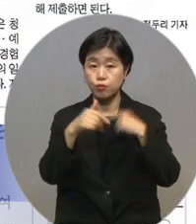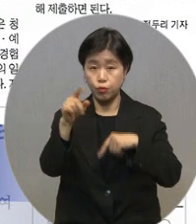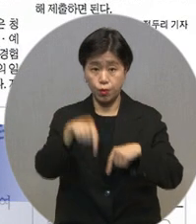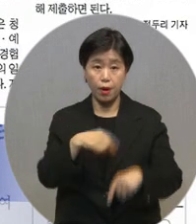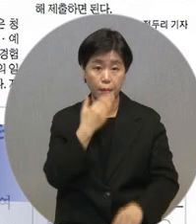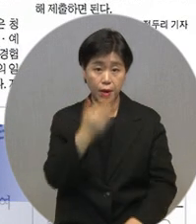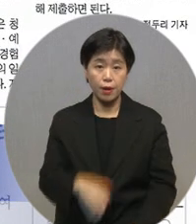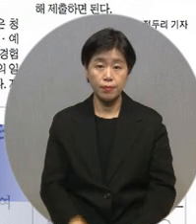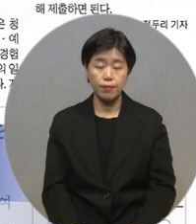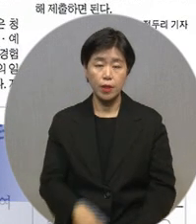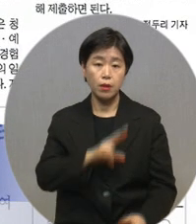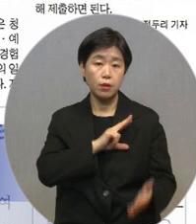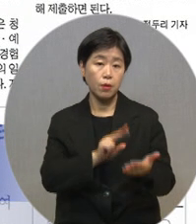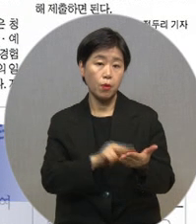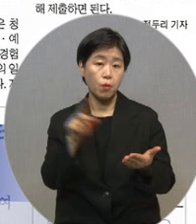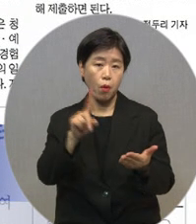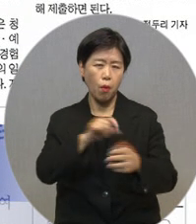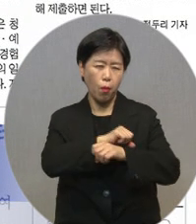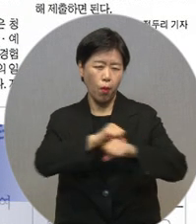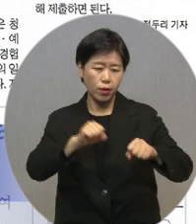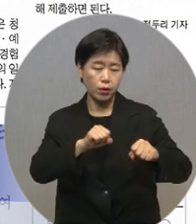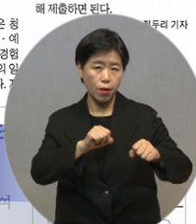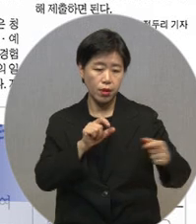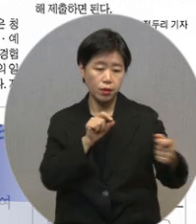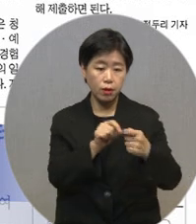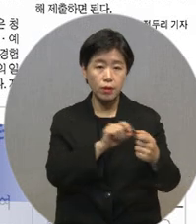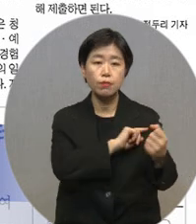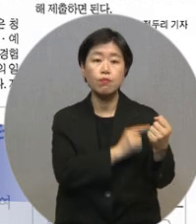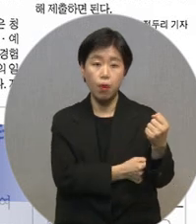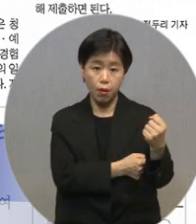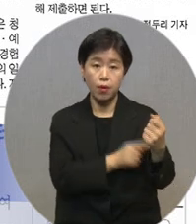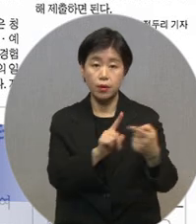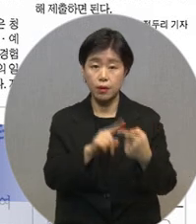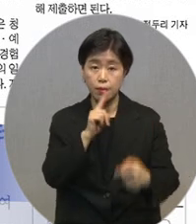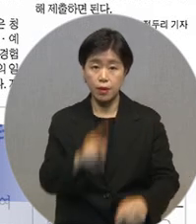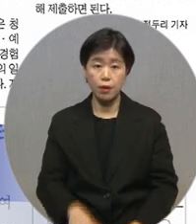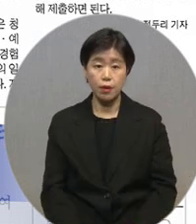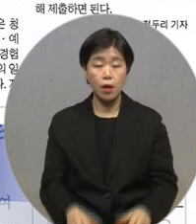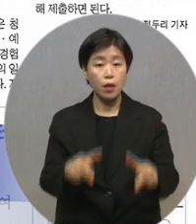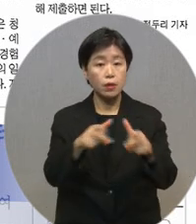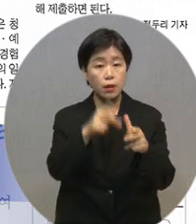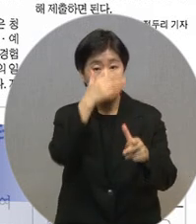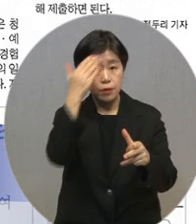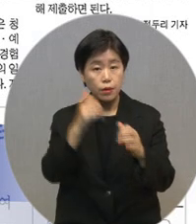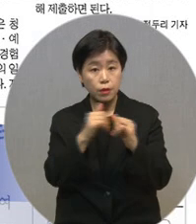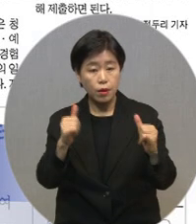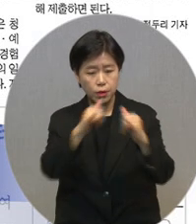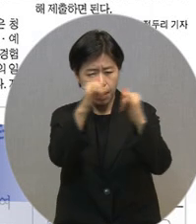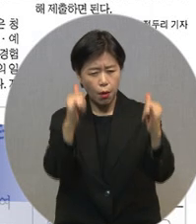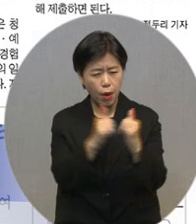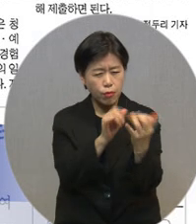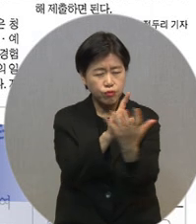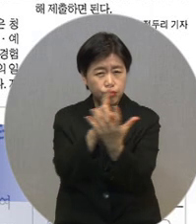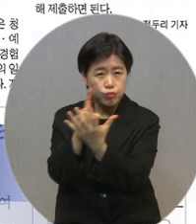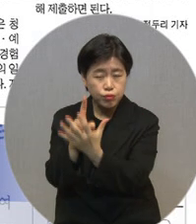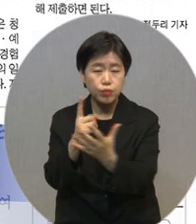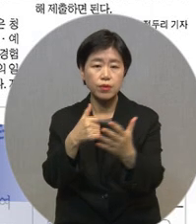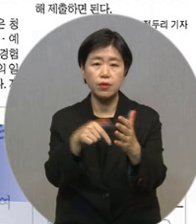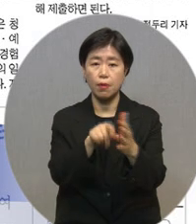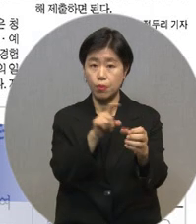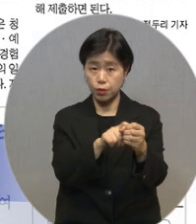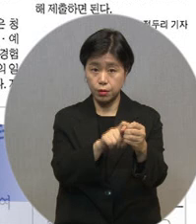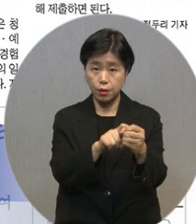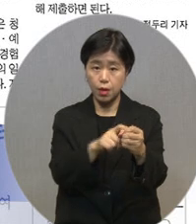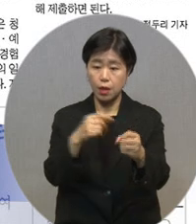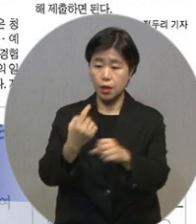주제는 포괄적 접근권이 합니다 장애청년의 사회 전분야 참여가 목표이고 지난해에 이어 디지털